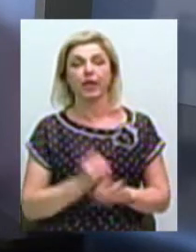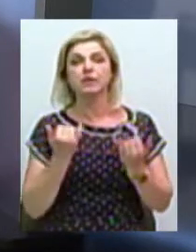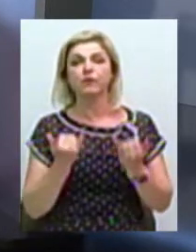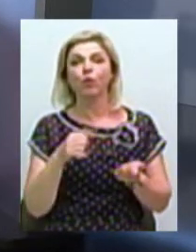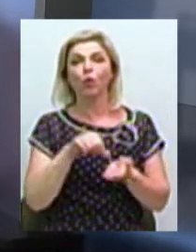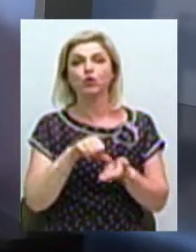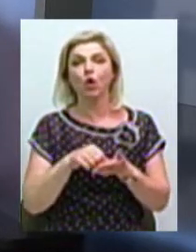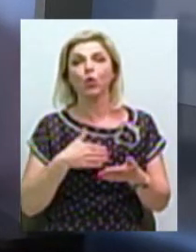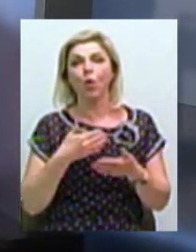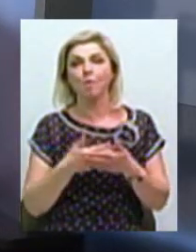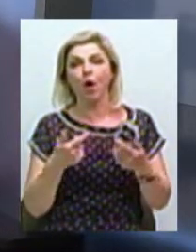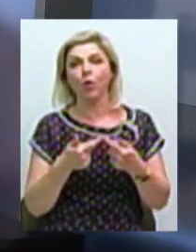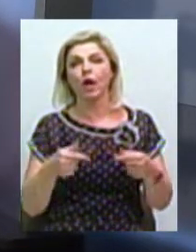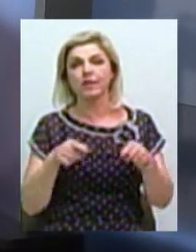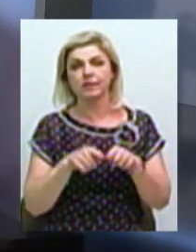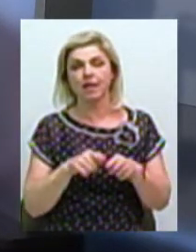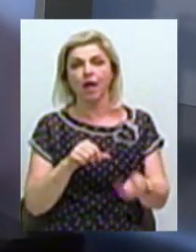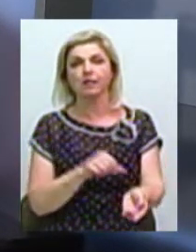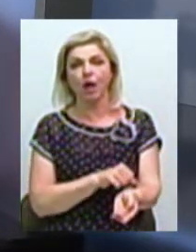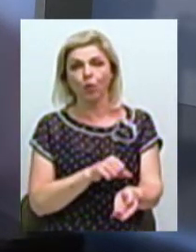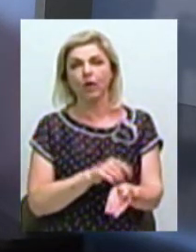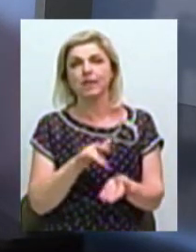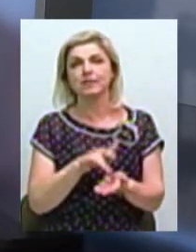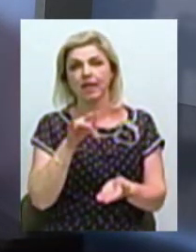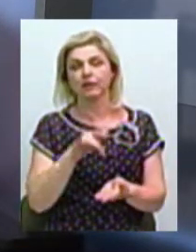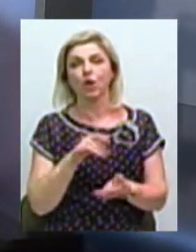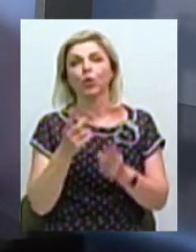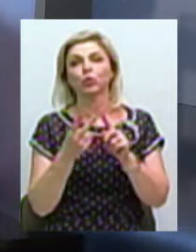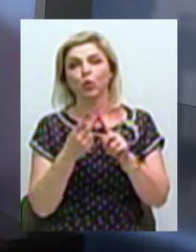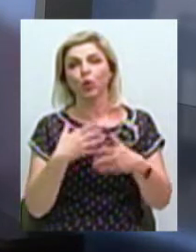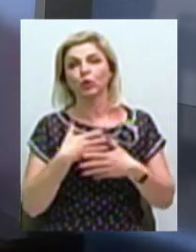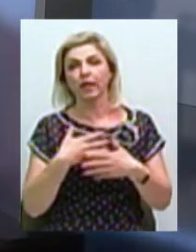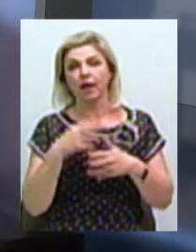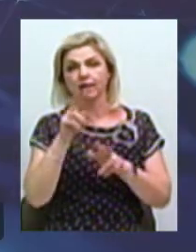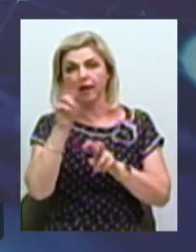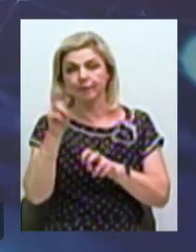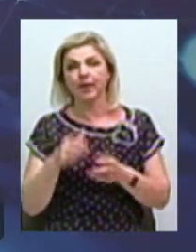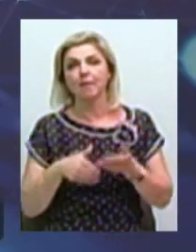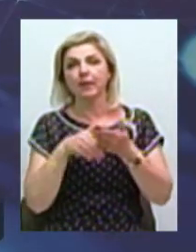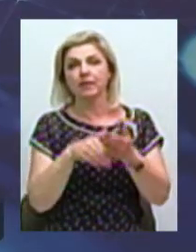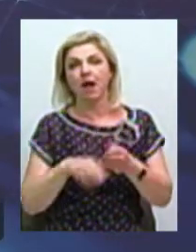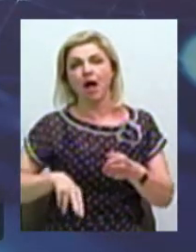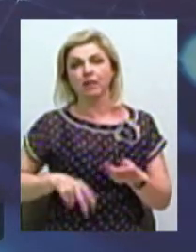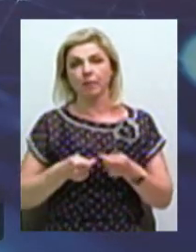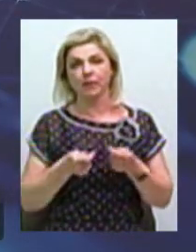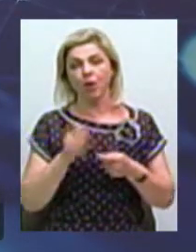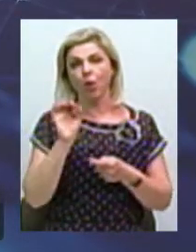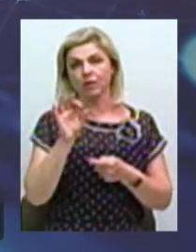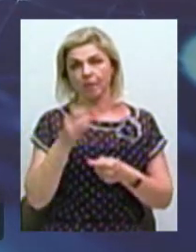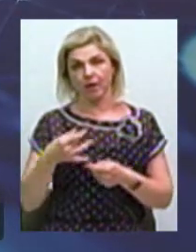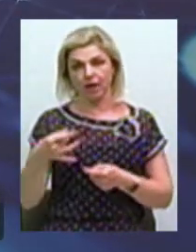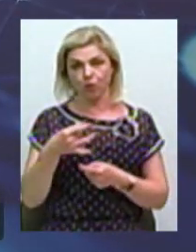учасники громадської організації «Наркологічний центр «Друге дихання» за підтримки адміністрації Корабельного